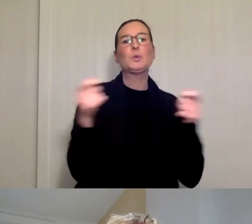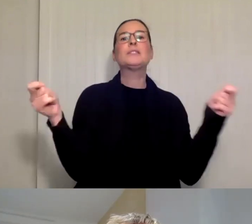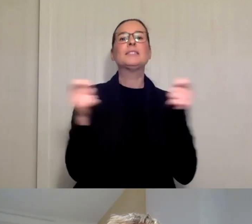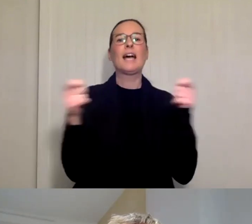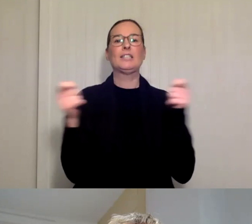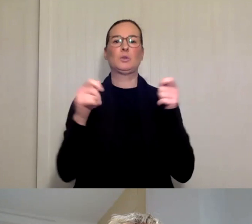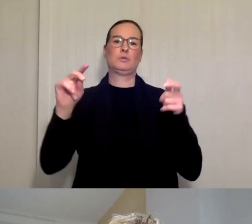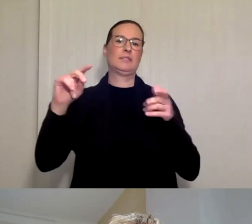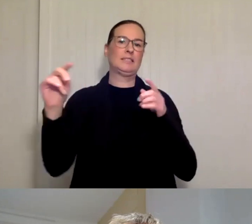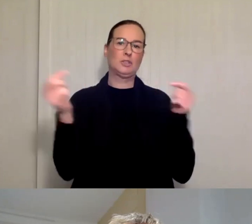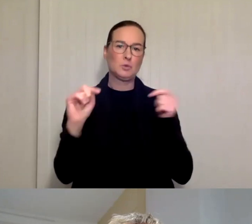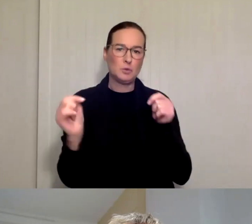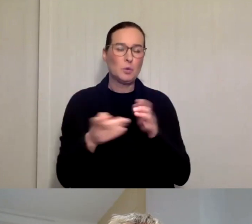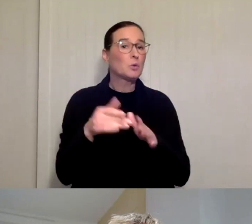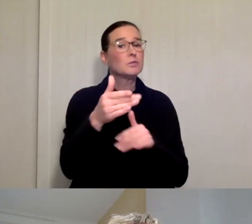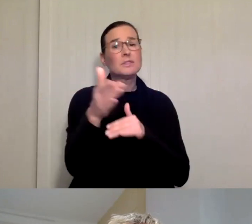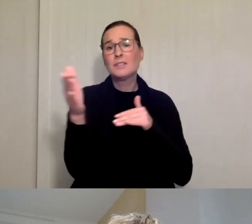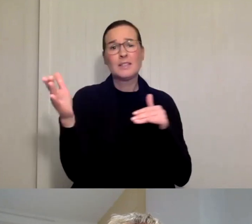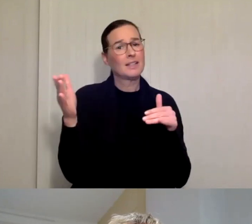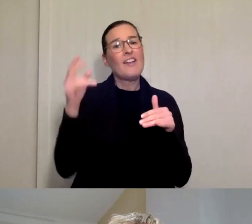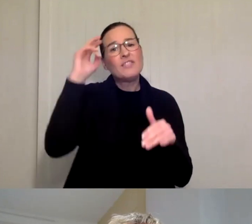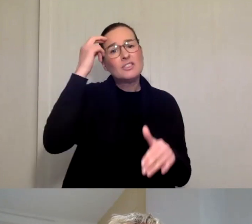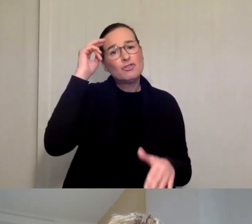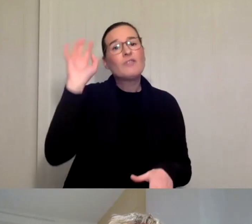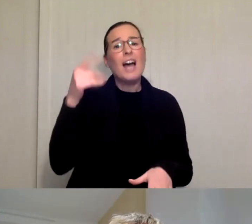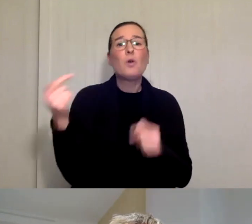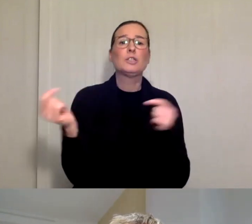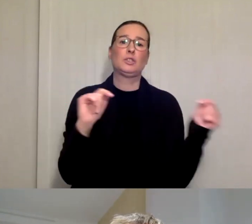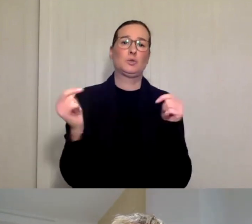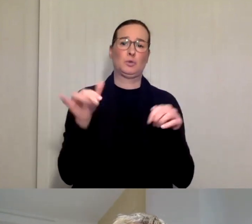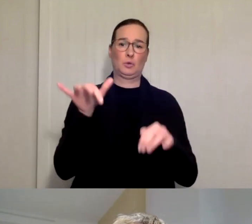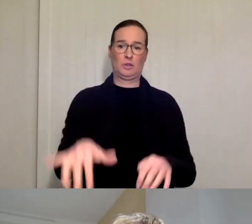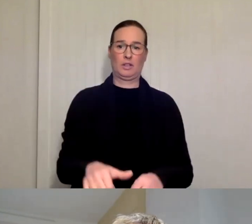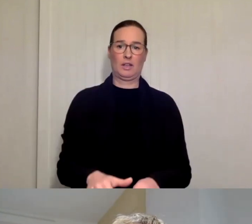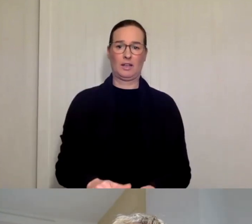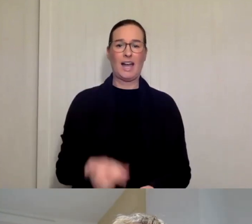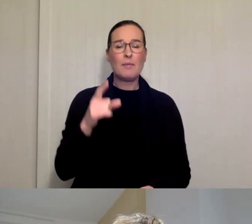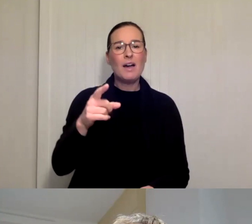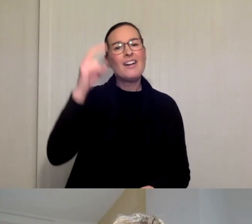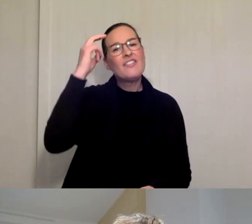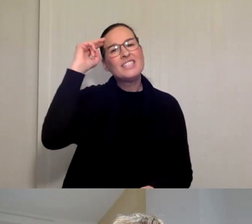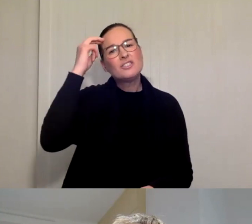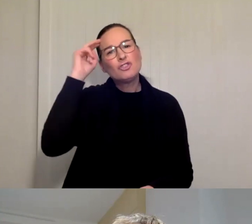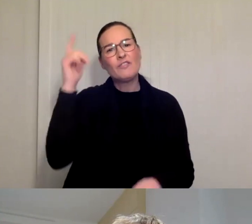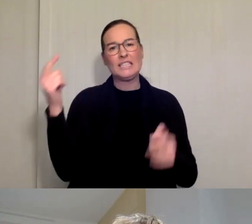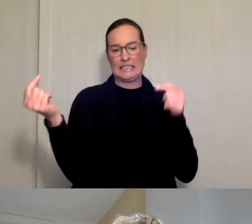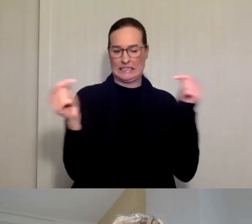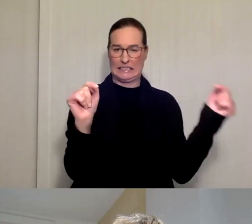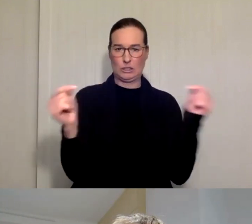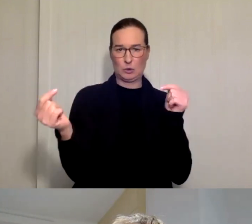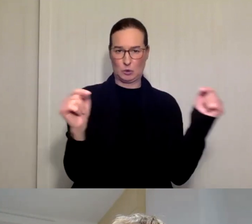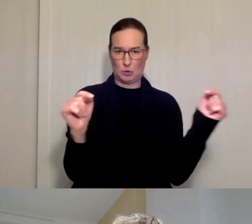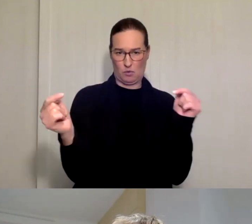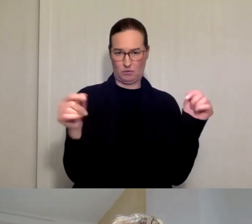es Diskussionen. Was ich total schwierig finde, ist, dass dieser wissenschaftliche Diskurs, den wir haben, dann